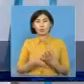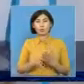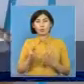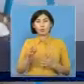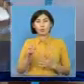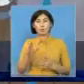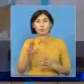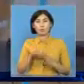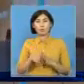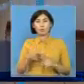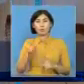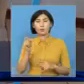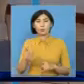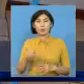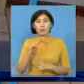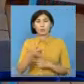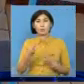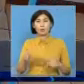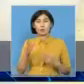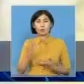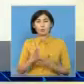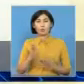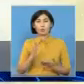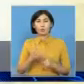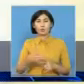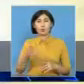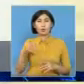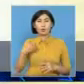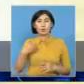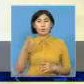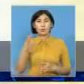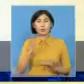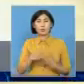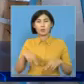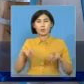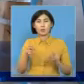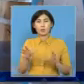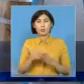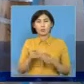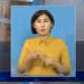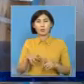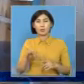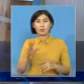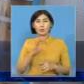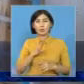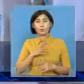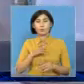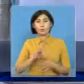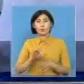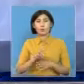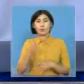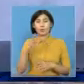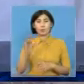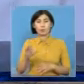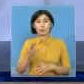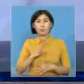изготавливаем кумыс, потом разливаем в баклажки и продаем. В нем есть витамин С. Делаем специально с небольшой жирностью, продукт 1%.